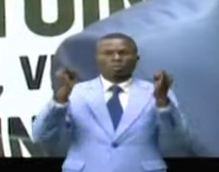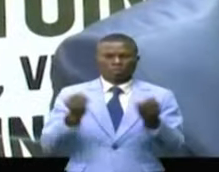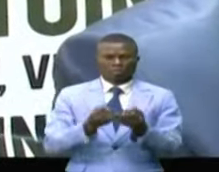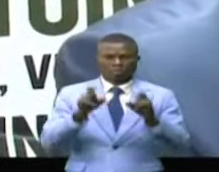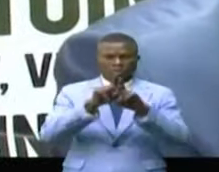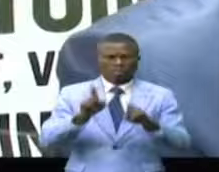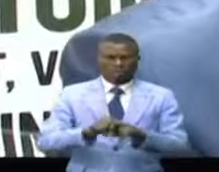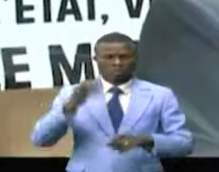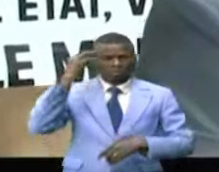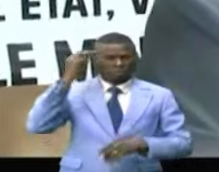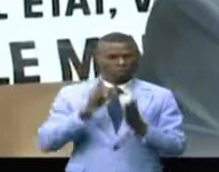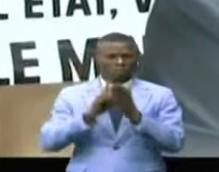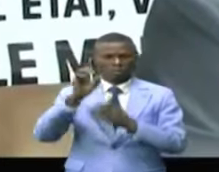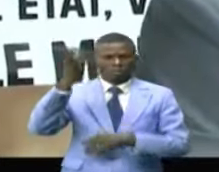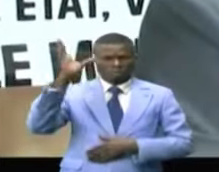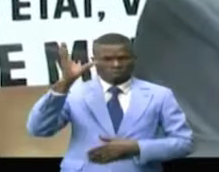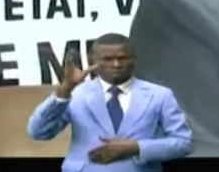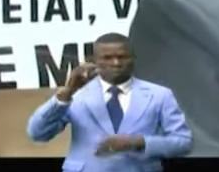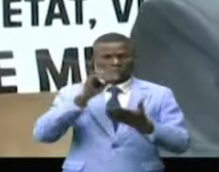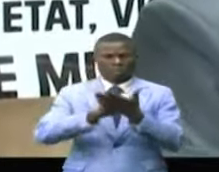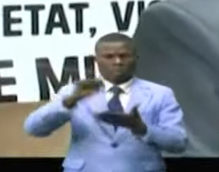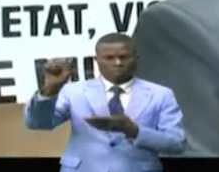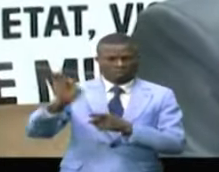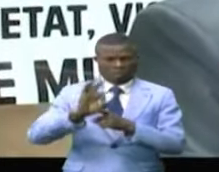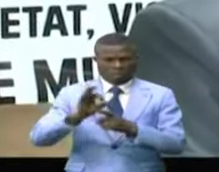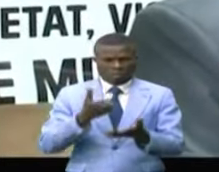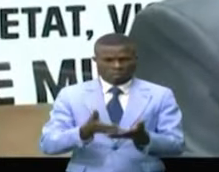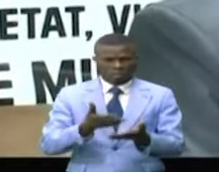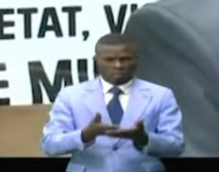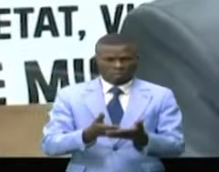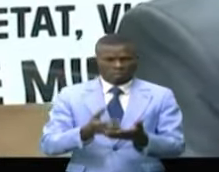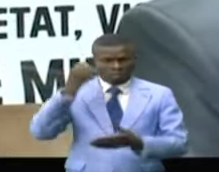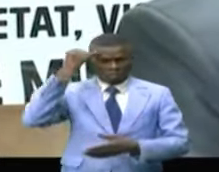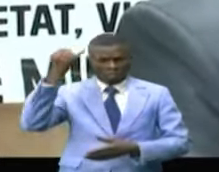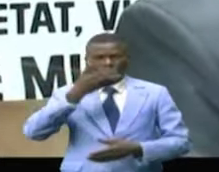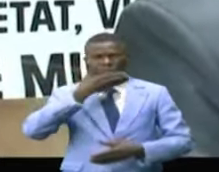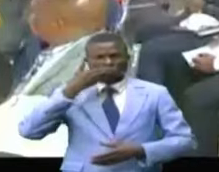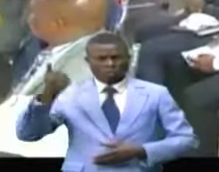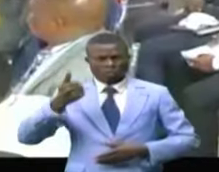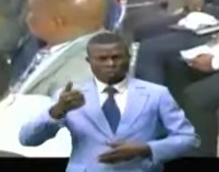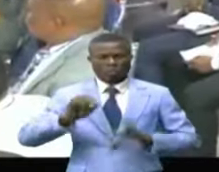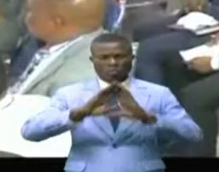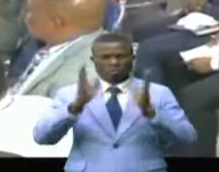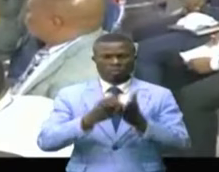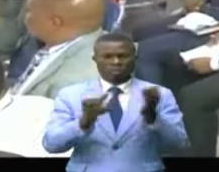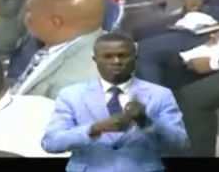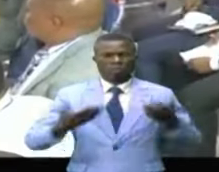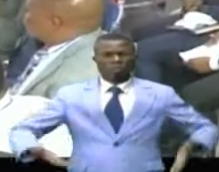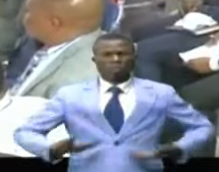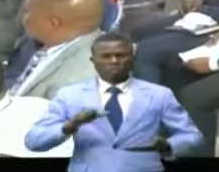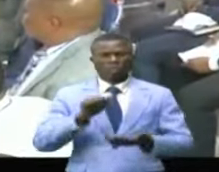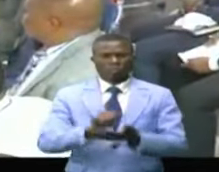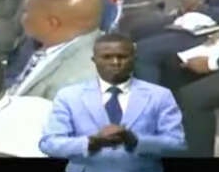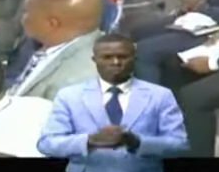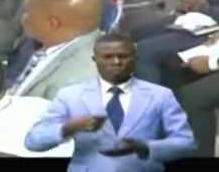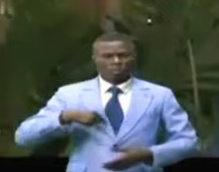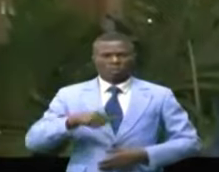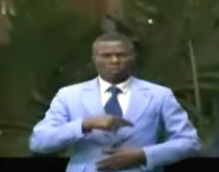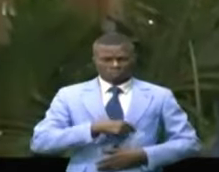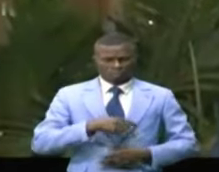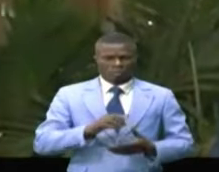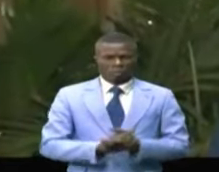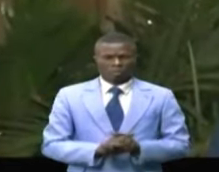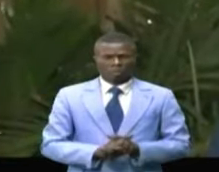et du développement rural à ce séminaire de formation. Une idée saluée par les participants. Nous cultivons une fois pour